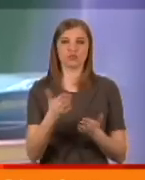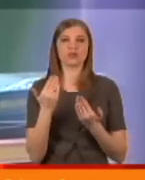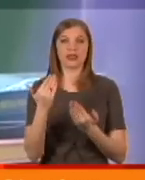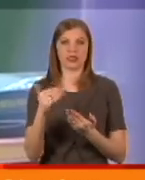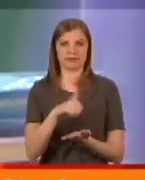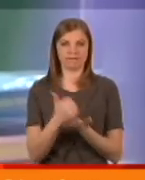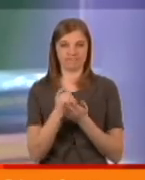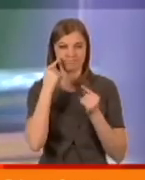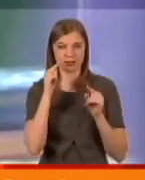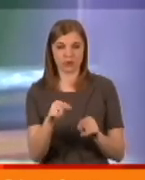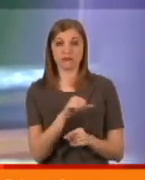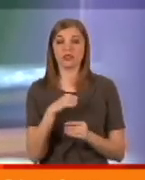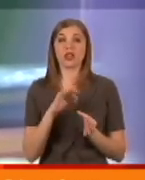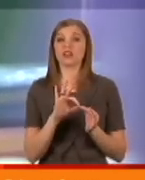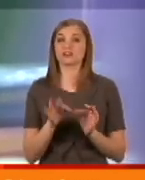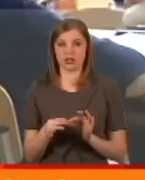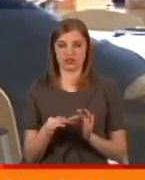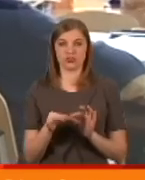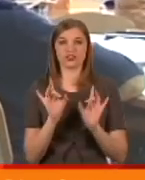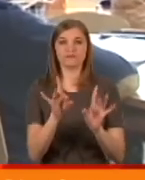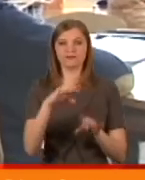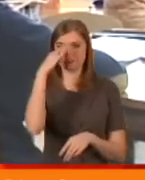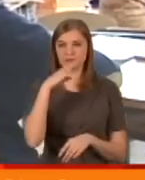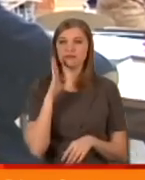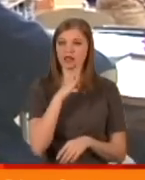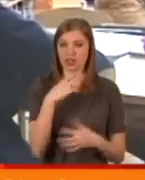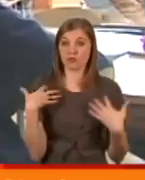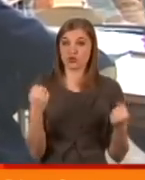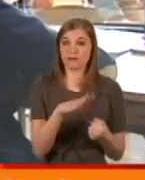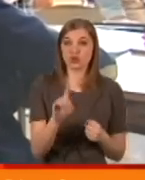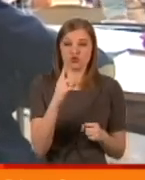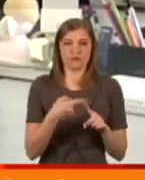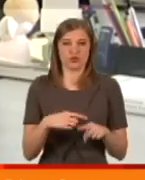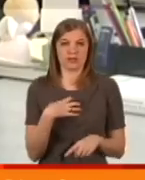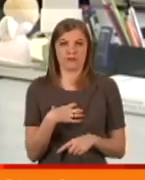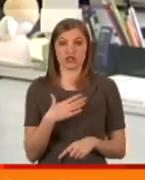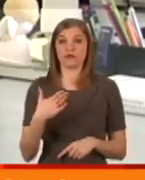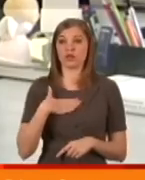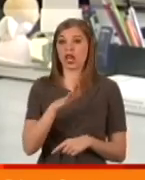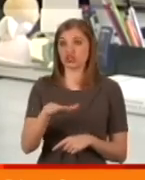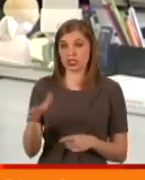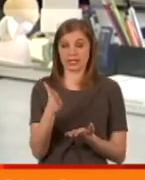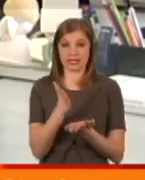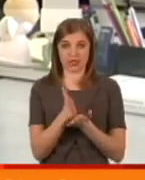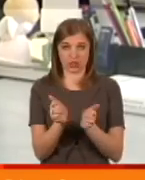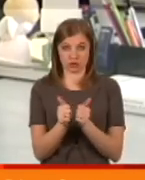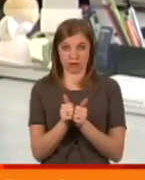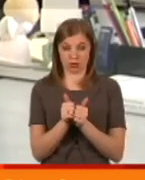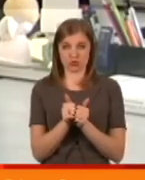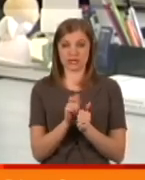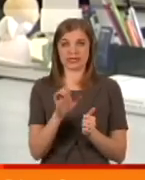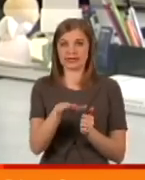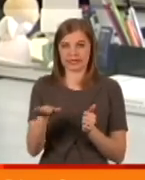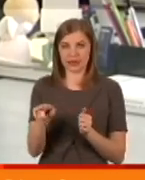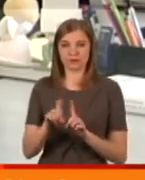її пріоритетом найскладніше було донести батькам здорових дітей чому це важливо наші діти які знаходяться поруч